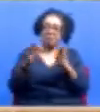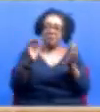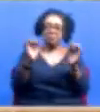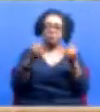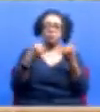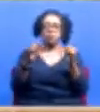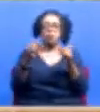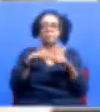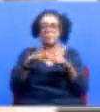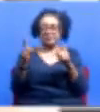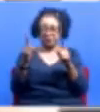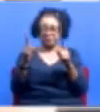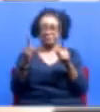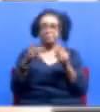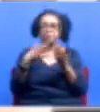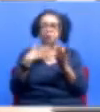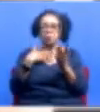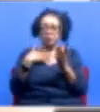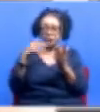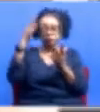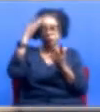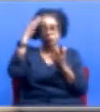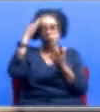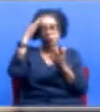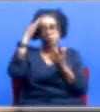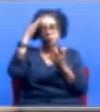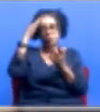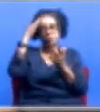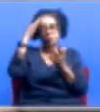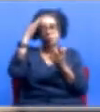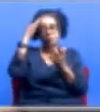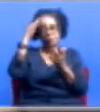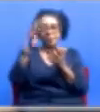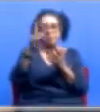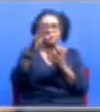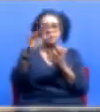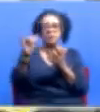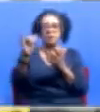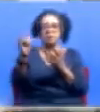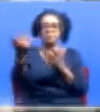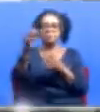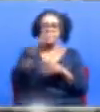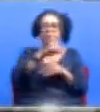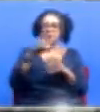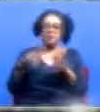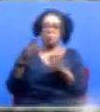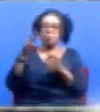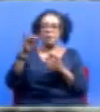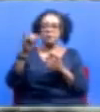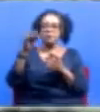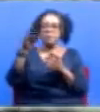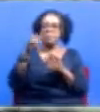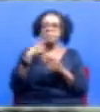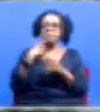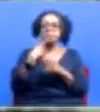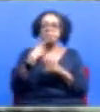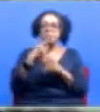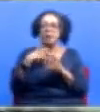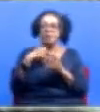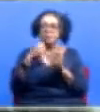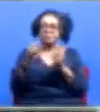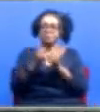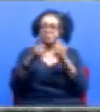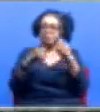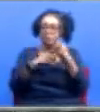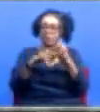lakini haki yake tunataka tujue. Mkuu wa DCI wa Ugenya David Wanjama anasema wana mashahidi 16 ambao